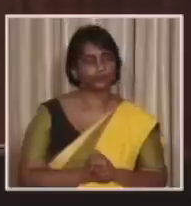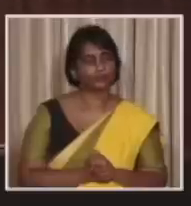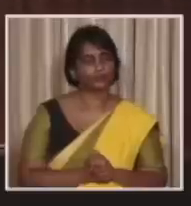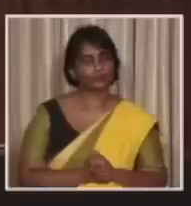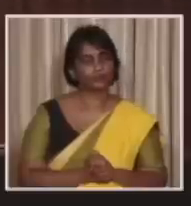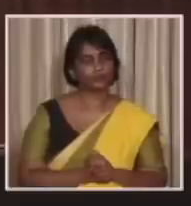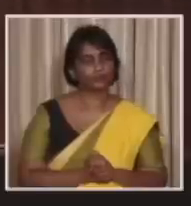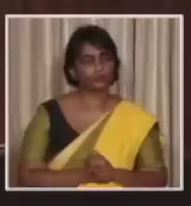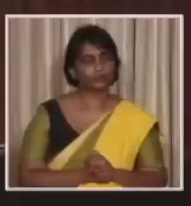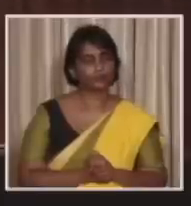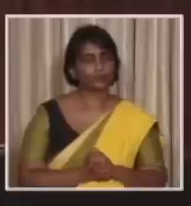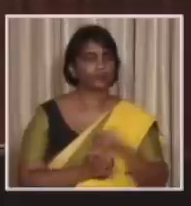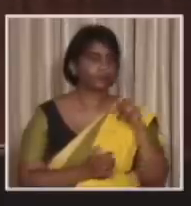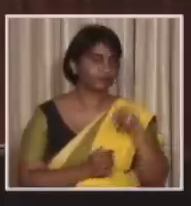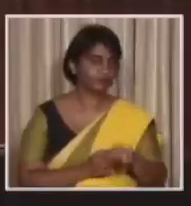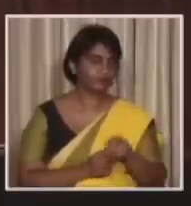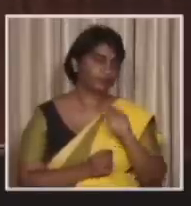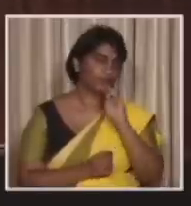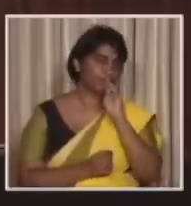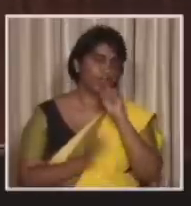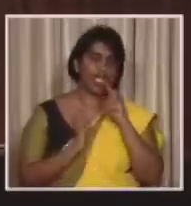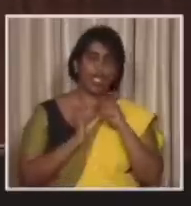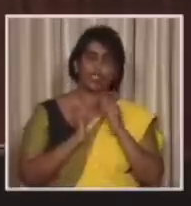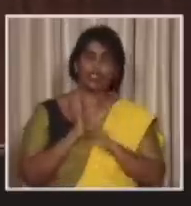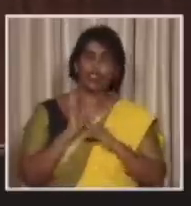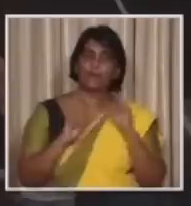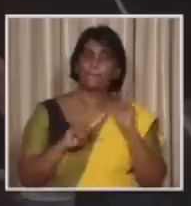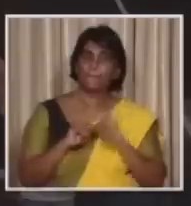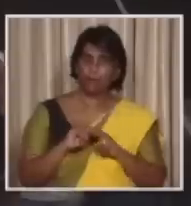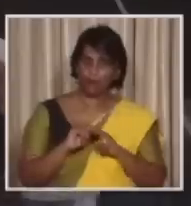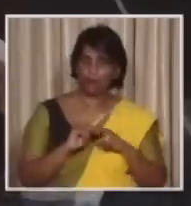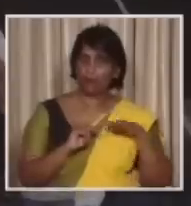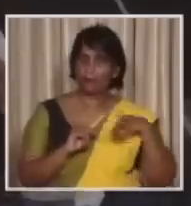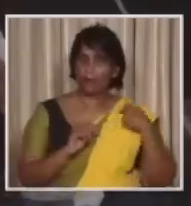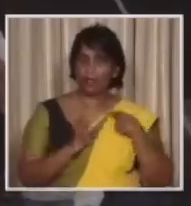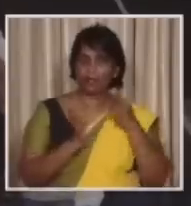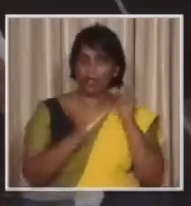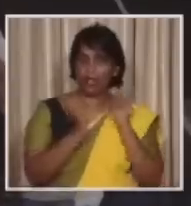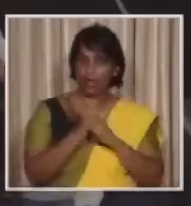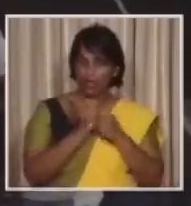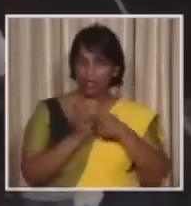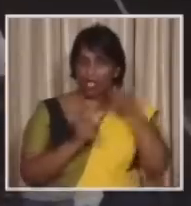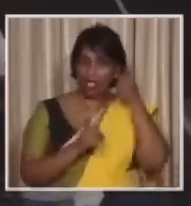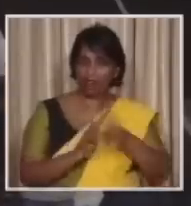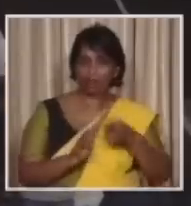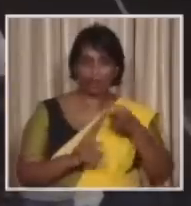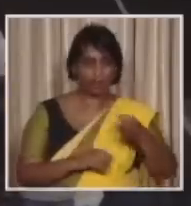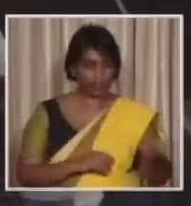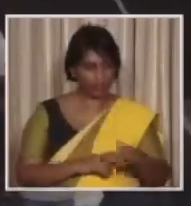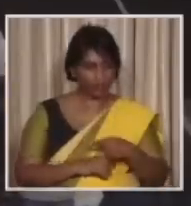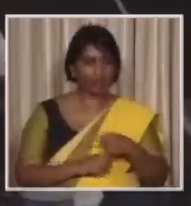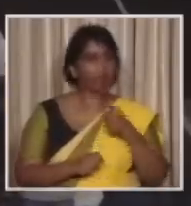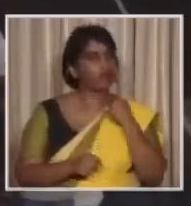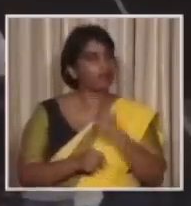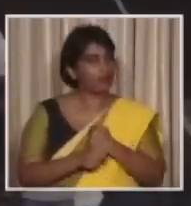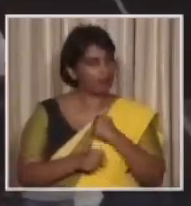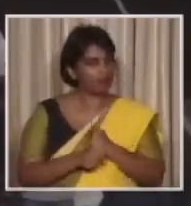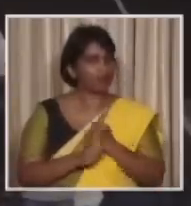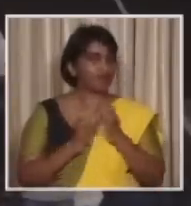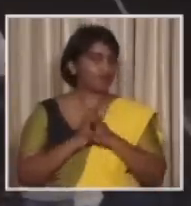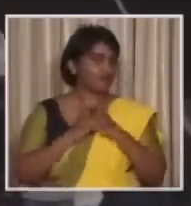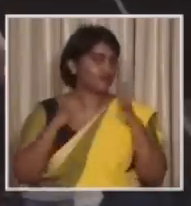අද එක පැත්තකින් IMF මූලික ණය වාරිකය අනුමත වෙච්ච දවස ඉතින් ආණ්ඩුවේ ගොඩක්